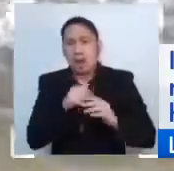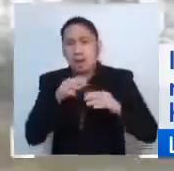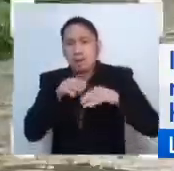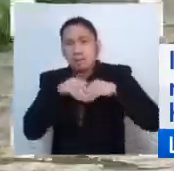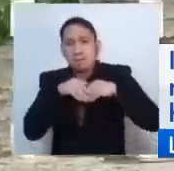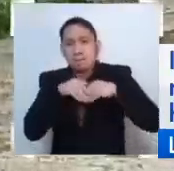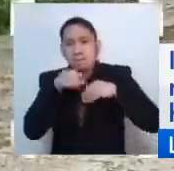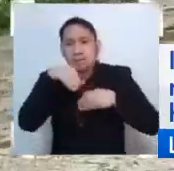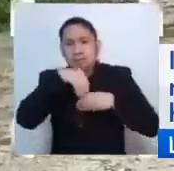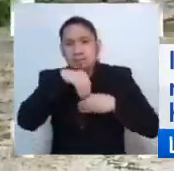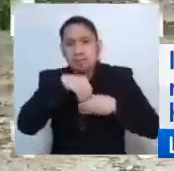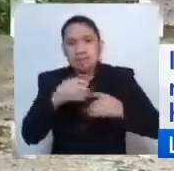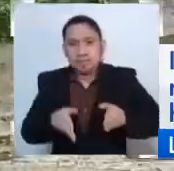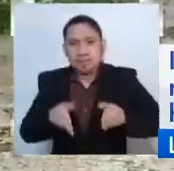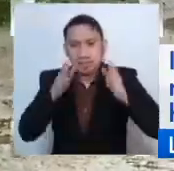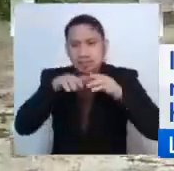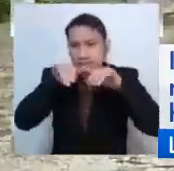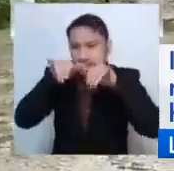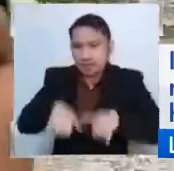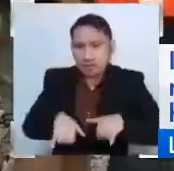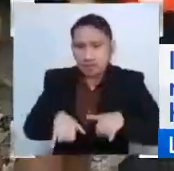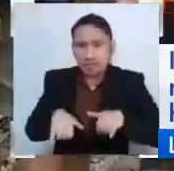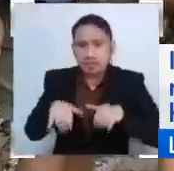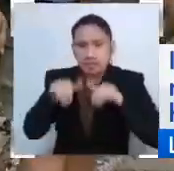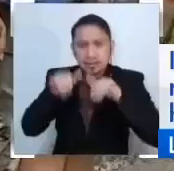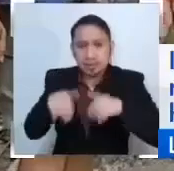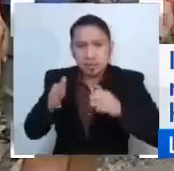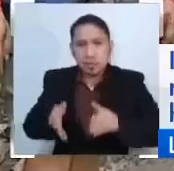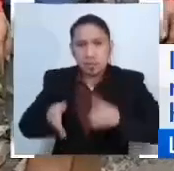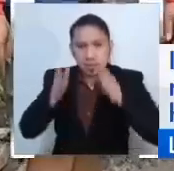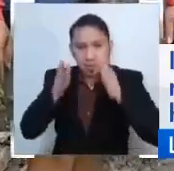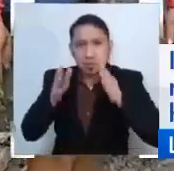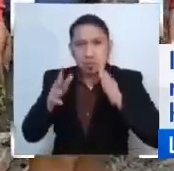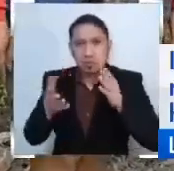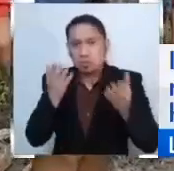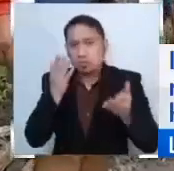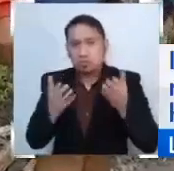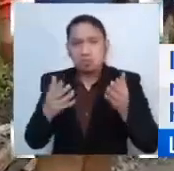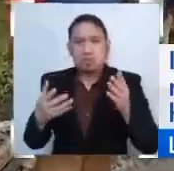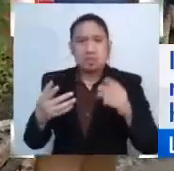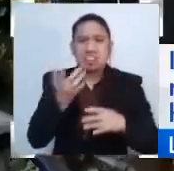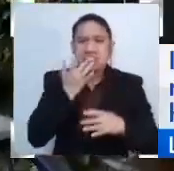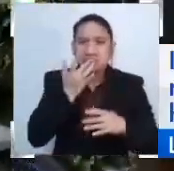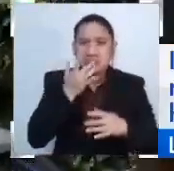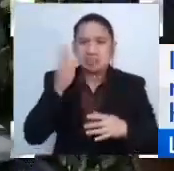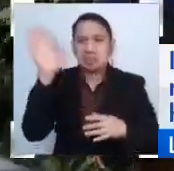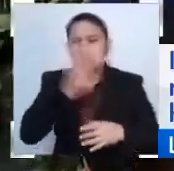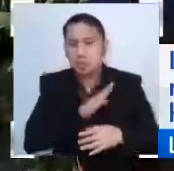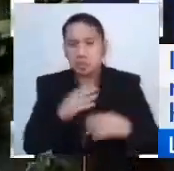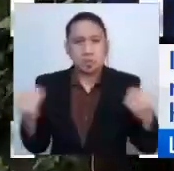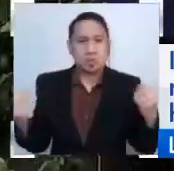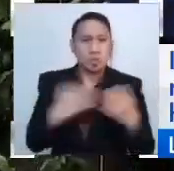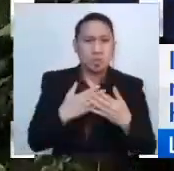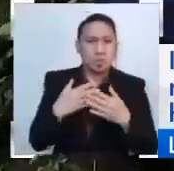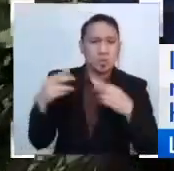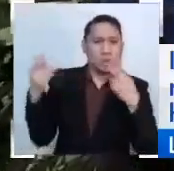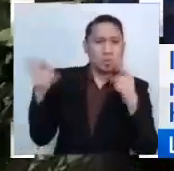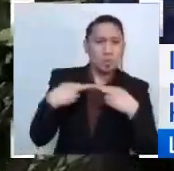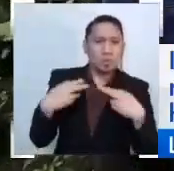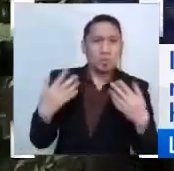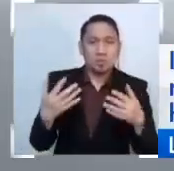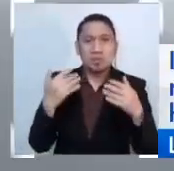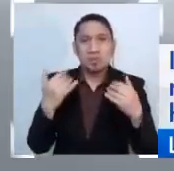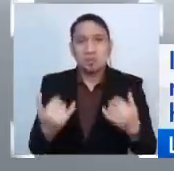kundi manatili na lamang sa hallway sa takot na mabasag yung mga salamin ng kanilang mga kwarto. Sa mga fire exit naman ng